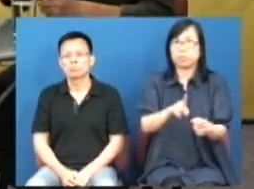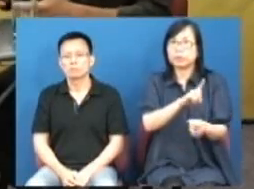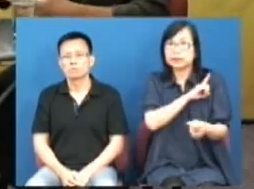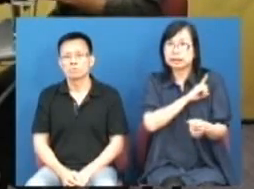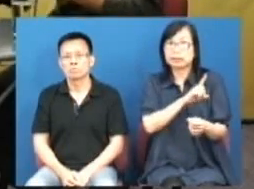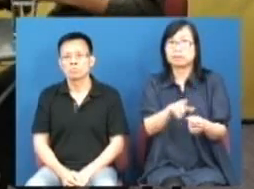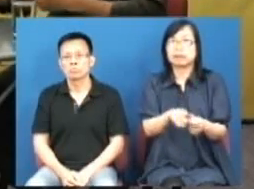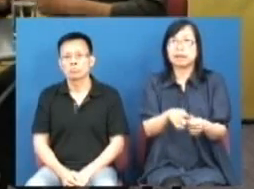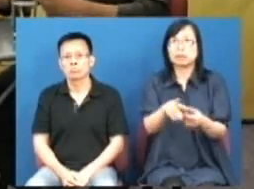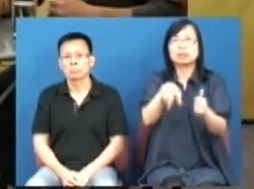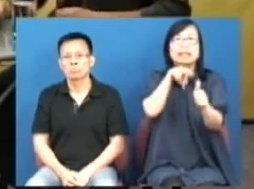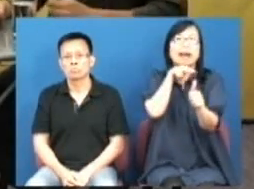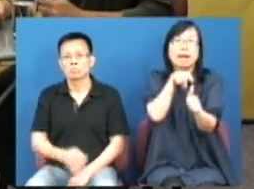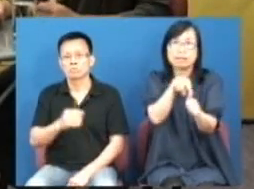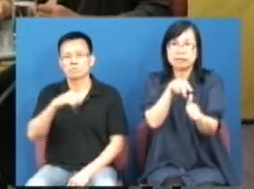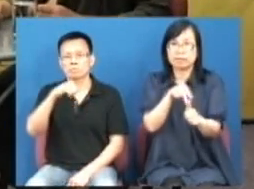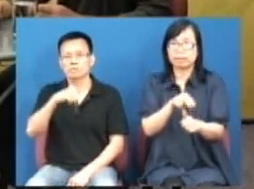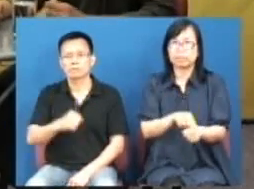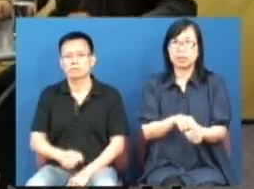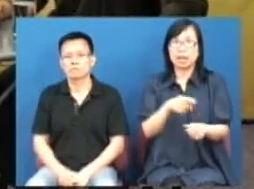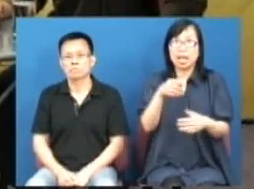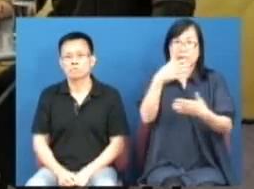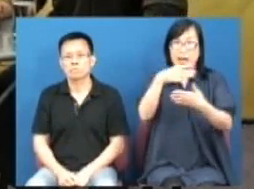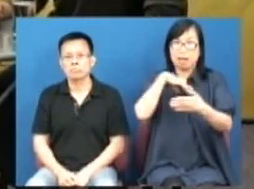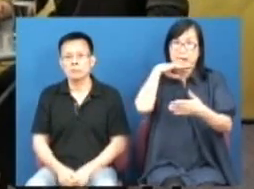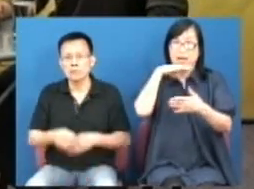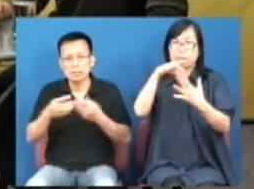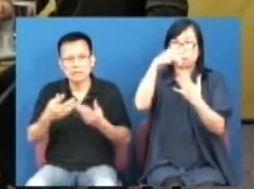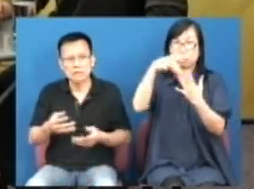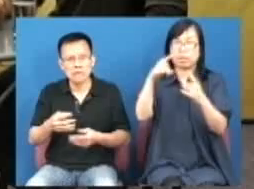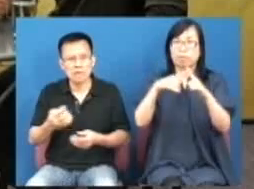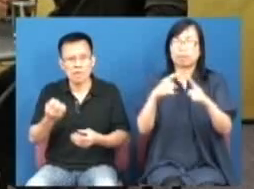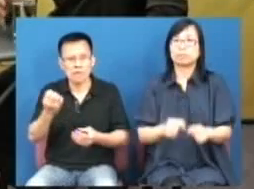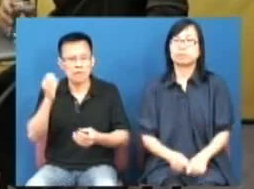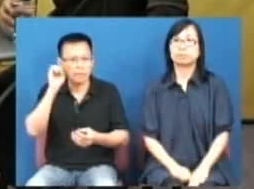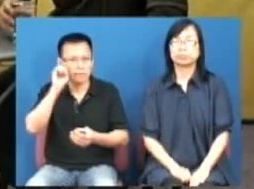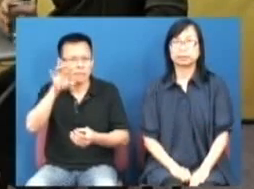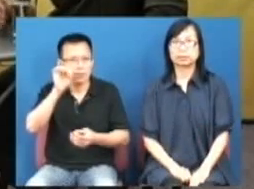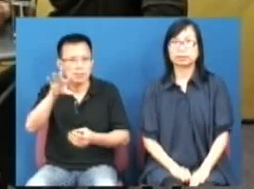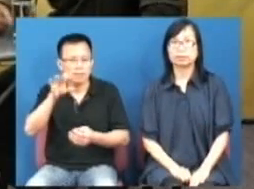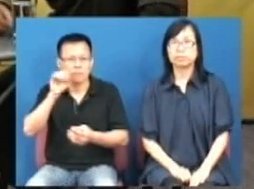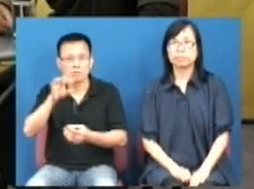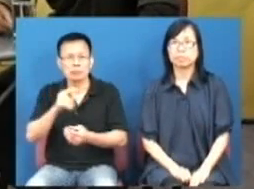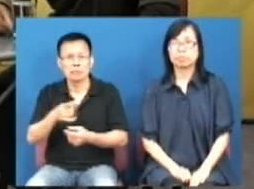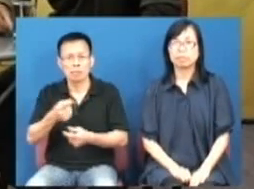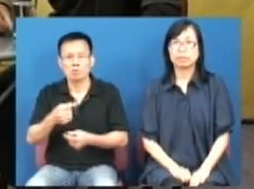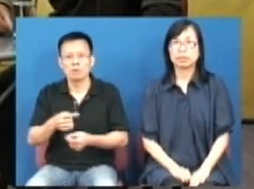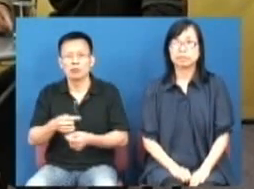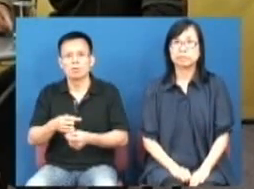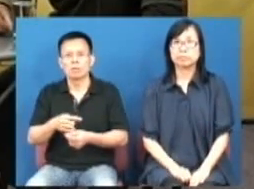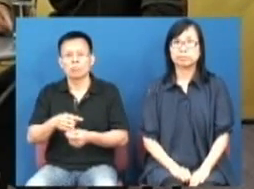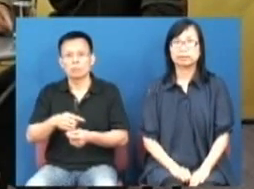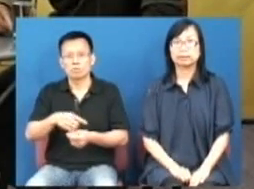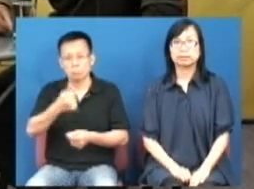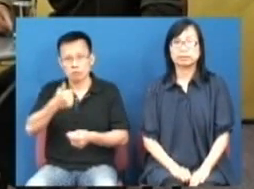某程度上已經限制咗嗰個候選人嗰個 言論空間。一諮詢期啊，嗱，當我解釋過就話咧，良好嘅議員就話：哦，我呢啲咁樣